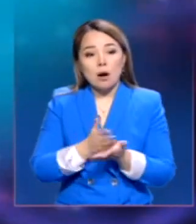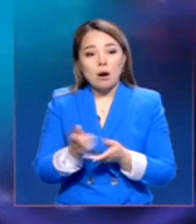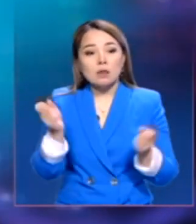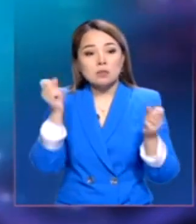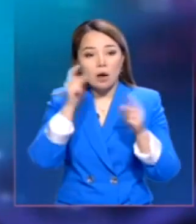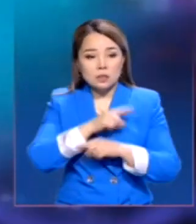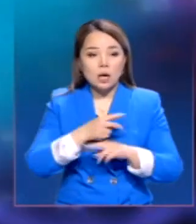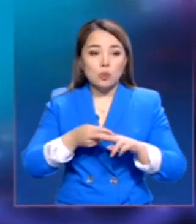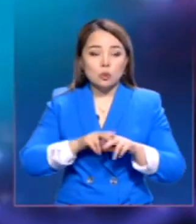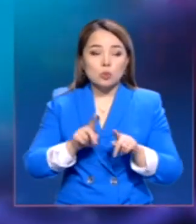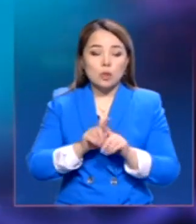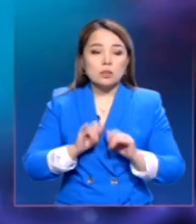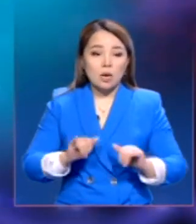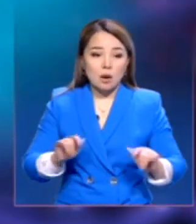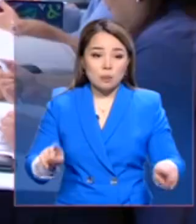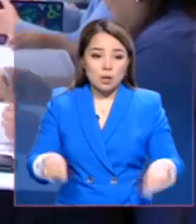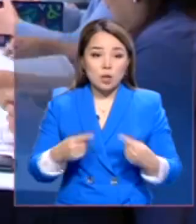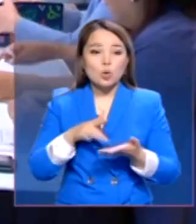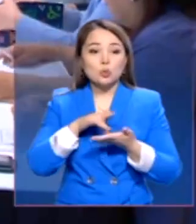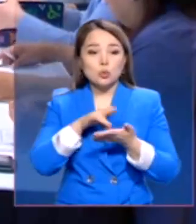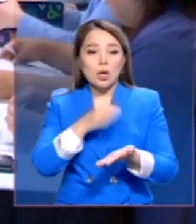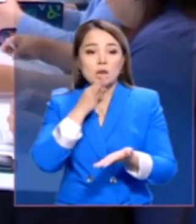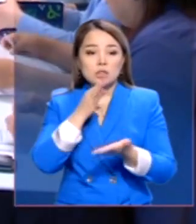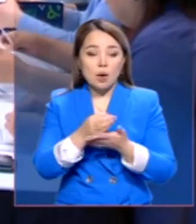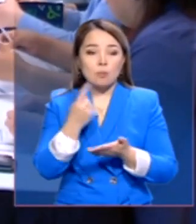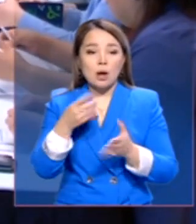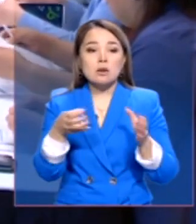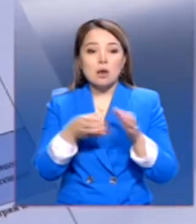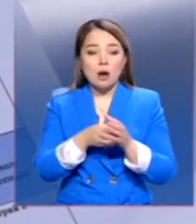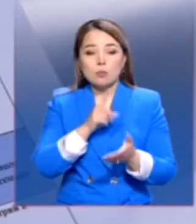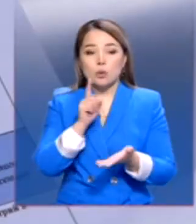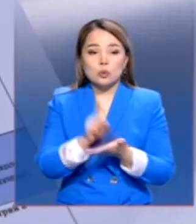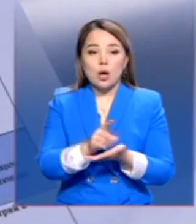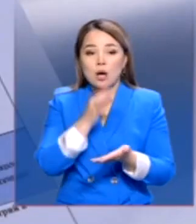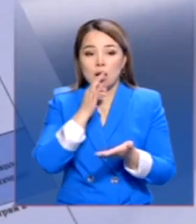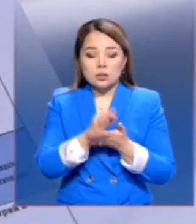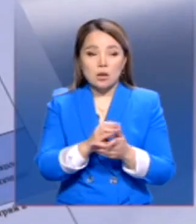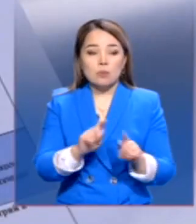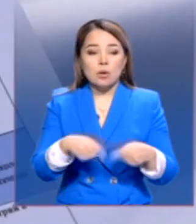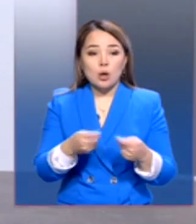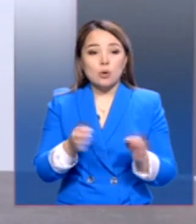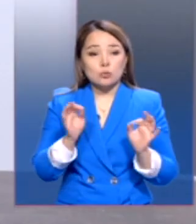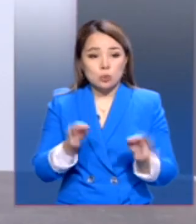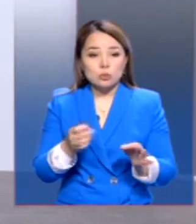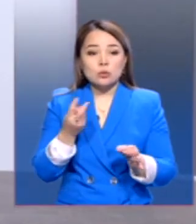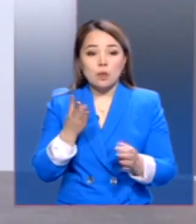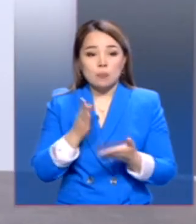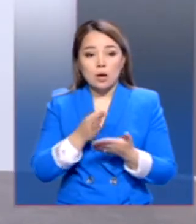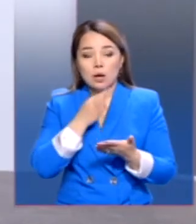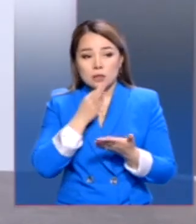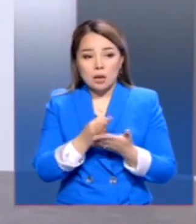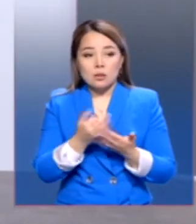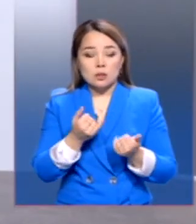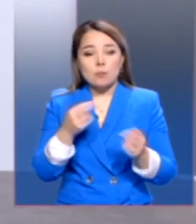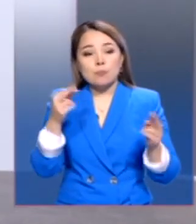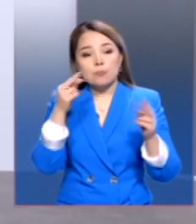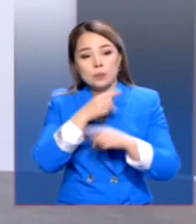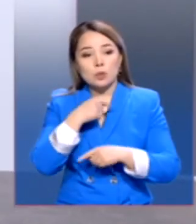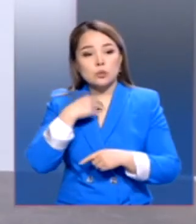Ал осы саланың бәрін дамытуды туризмға жауапты бір компанияға жүктеп қою қаншалықты дұрыс? Менің көзқарасымда ол үлкен